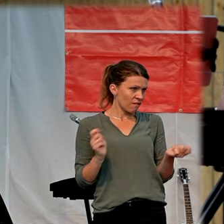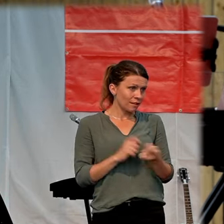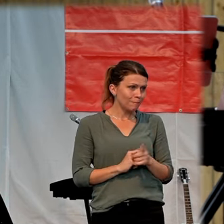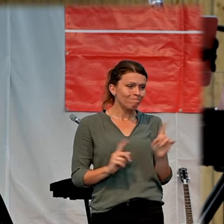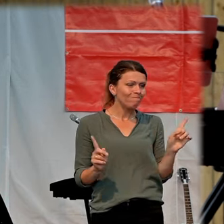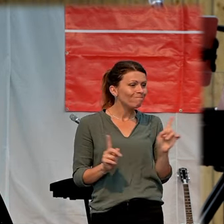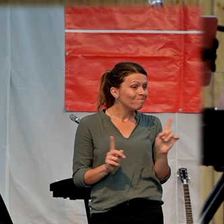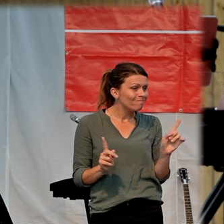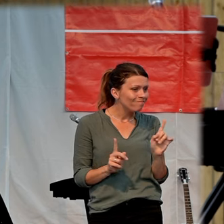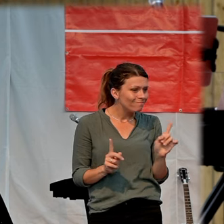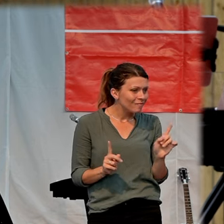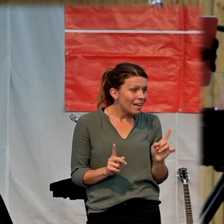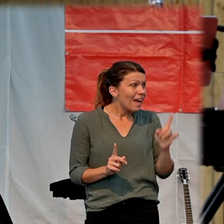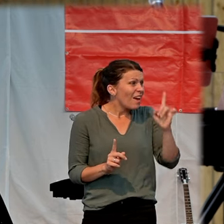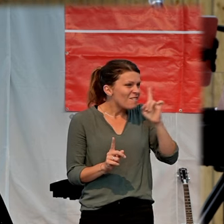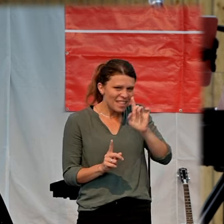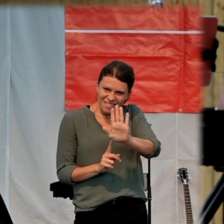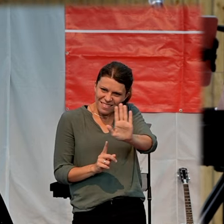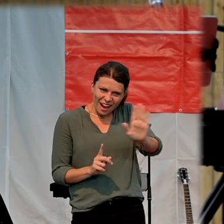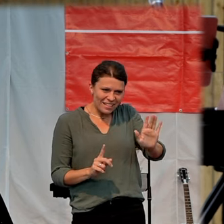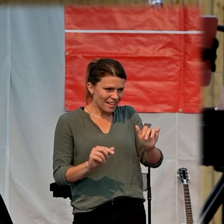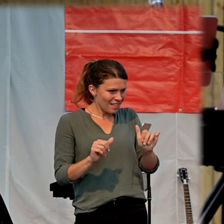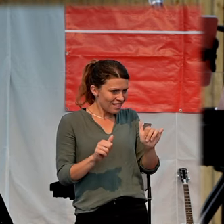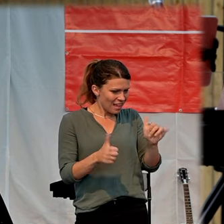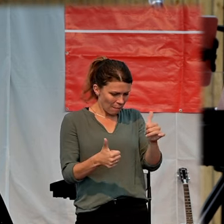Je rissiger dein Leben ist,